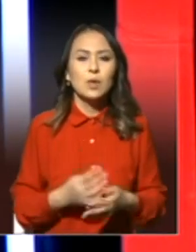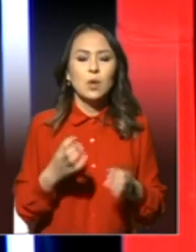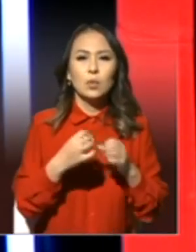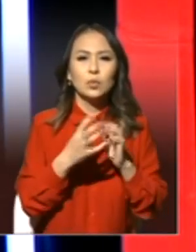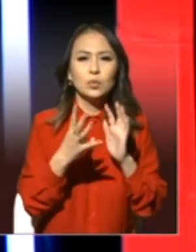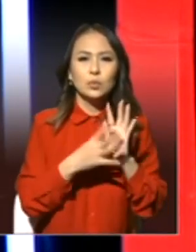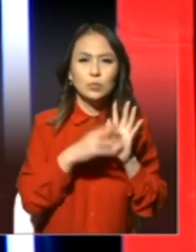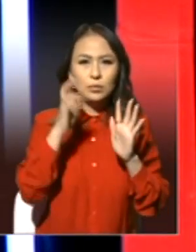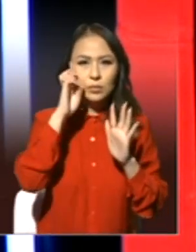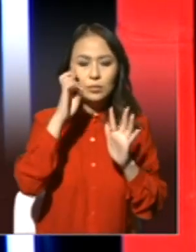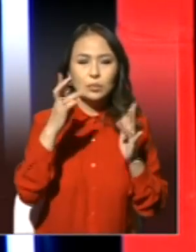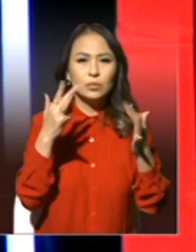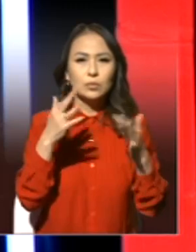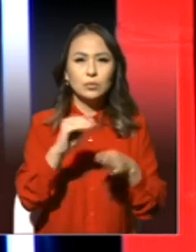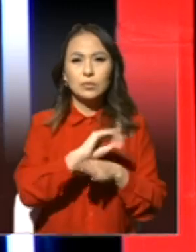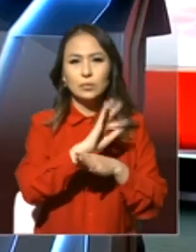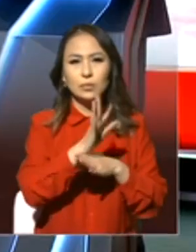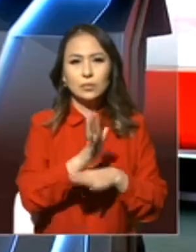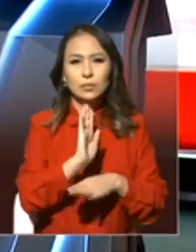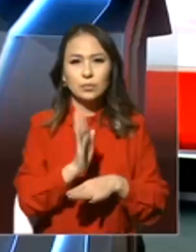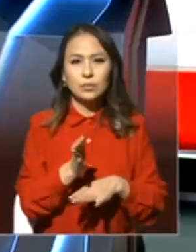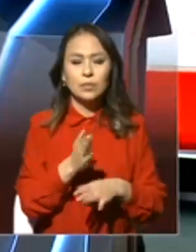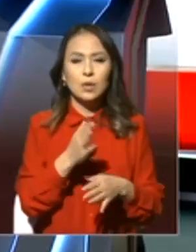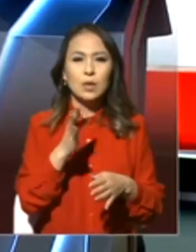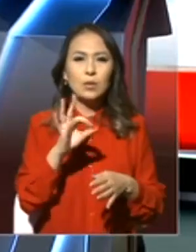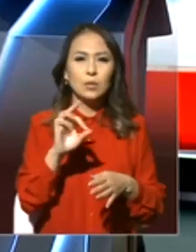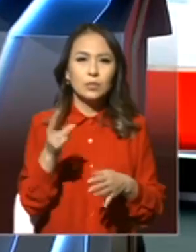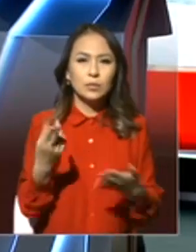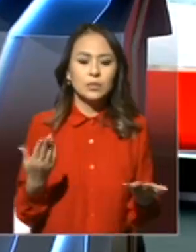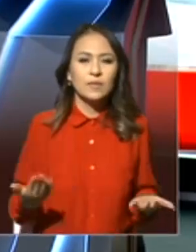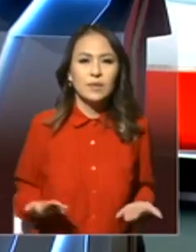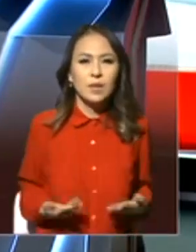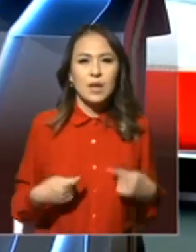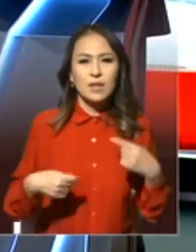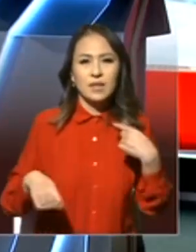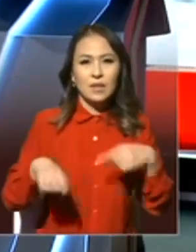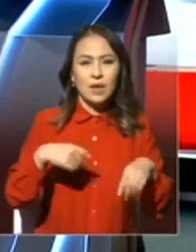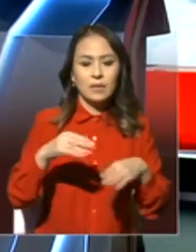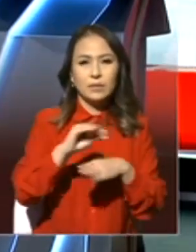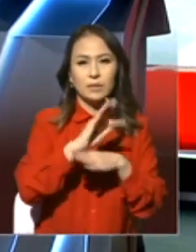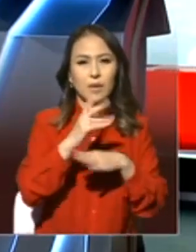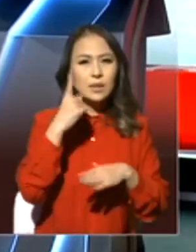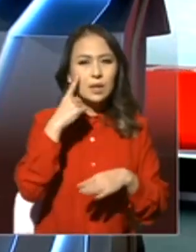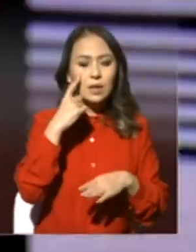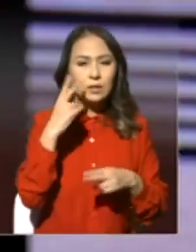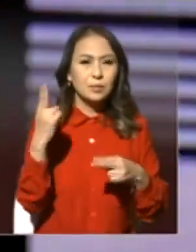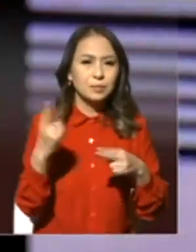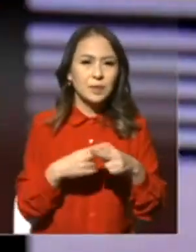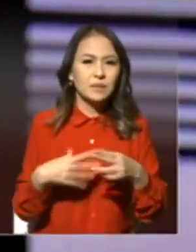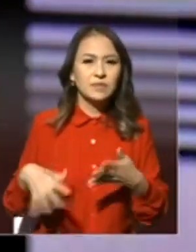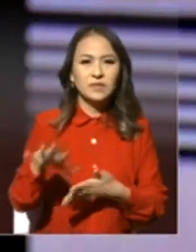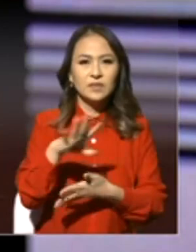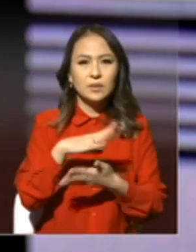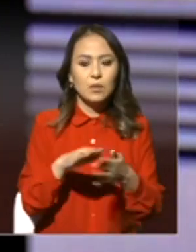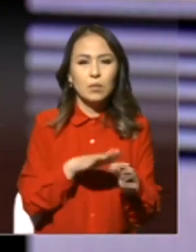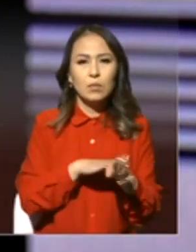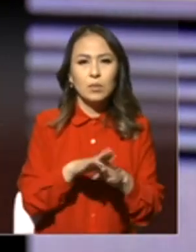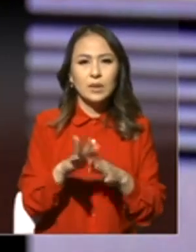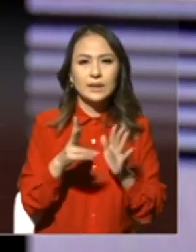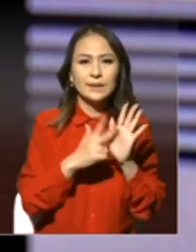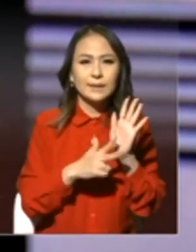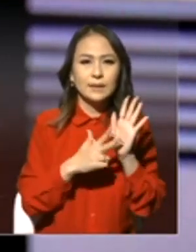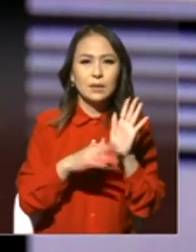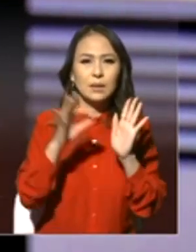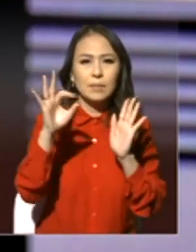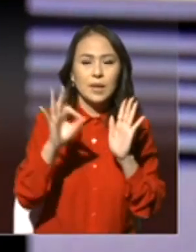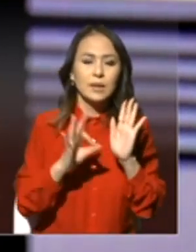азық-түлікпен қанша пайыз қамтимыз? Оның ішінде әлеуметтік маңызы бар азық-түлік тауарларынан қанттан басқасының барлығы жаңағы қамтамасыз етілген. 80% ба?